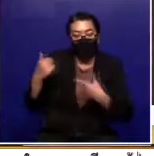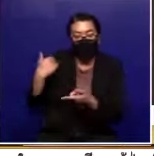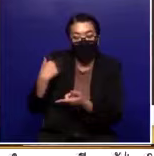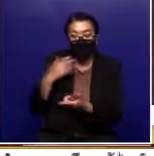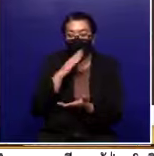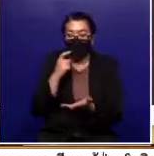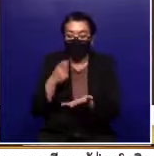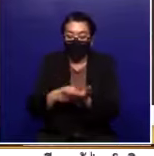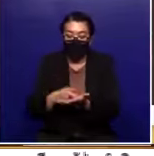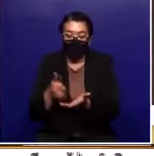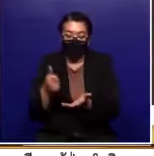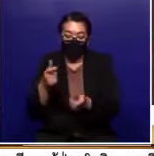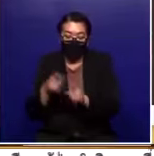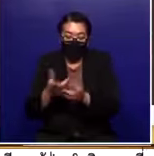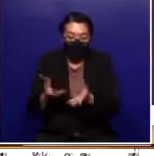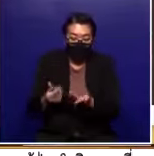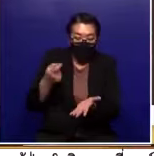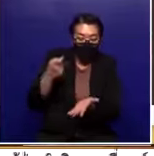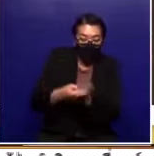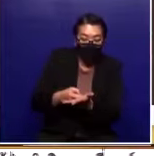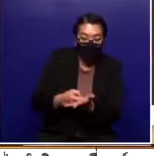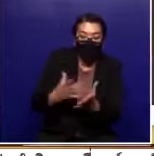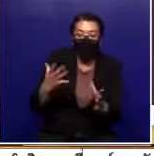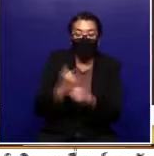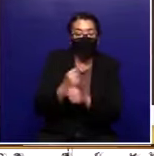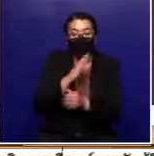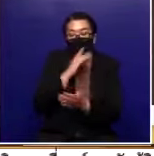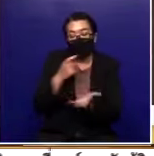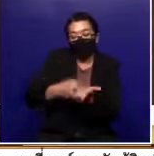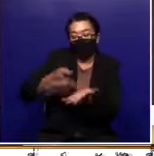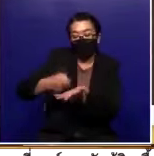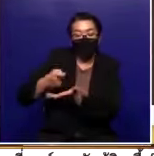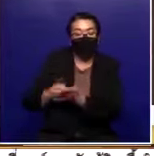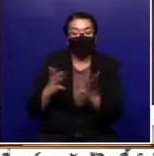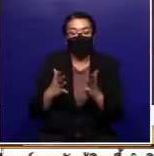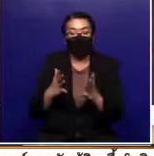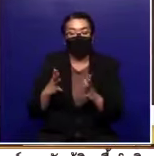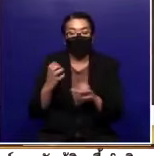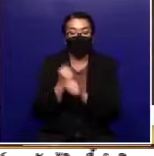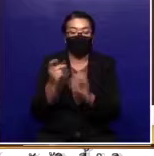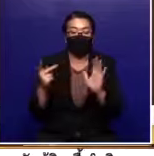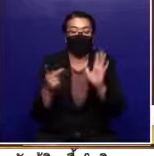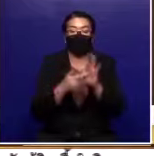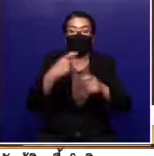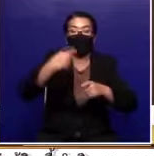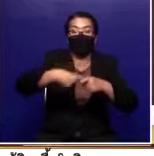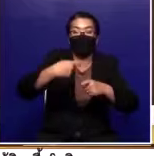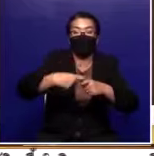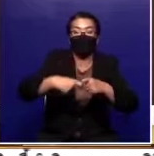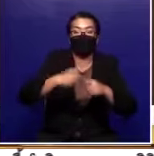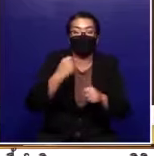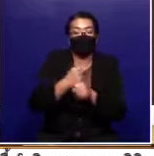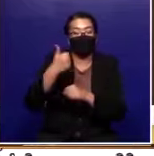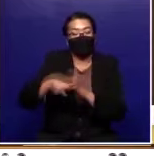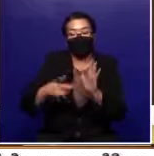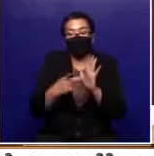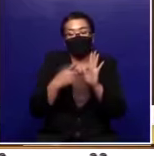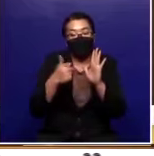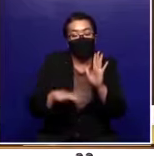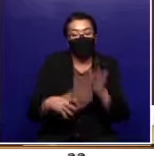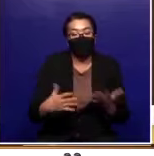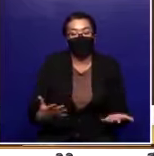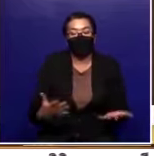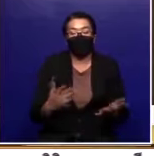แบ็คลิสต์เครดิตบูโรหรือไม่แล้วมันยังไงล่ะครับผ่านปีมาก็ตายกันทั้งประเทศอย่างที่เห็นเนี่ยฮะแต่ท่านประธาน